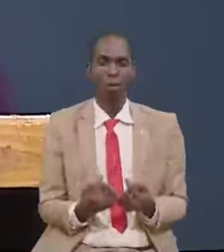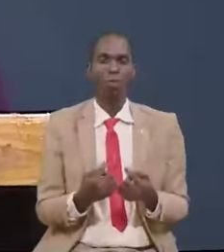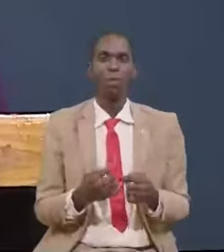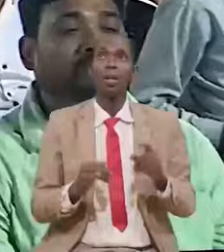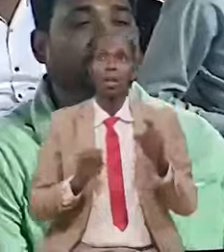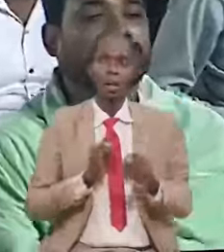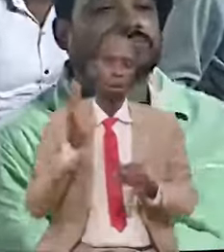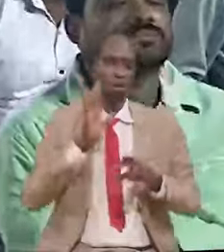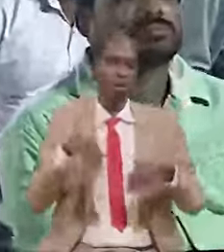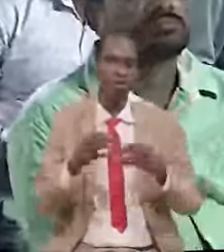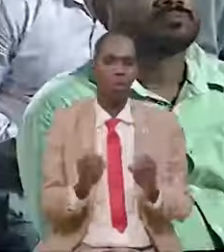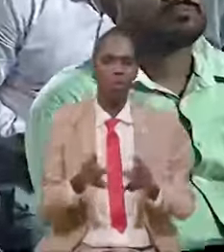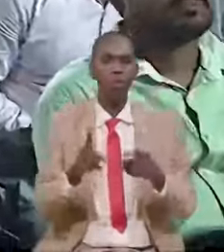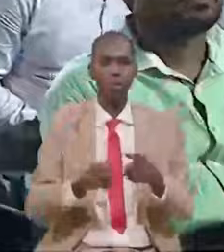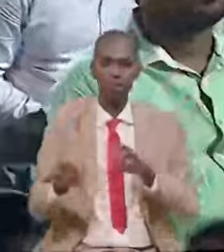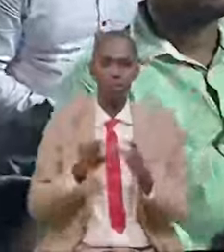faire maintenant.